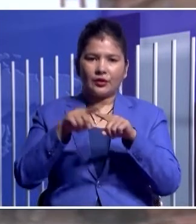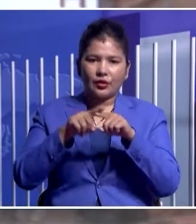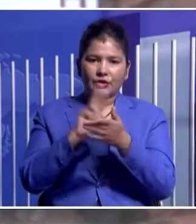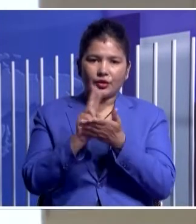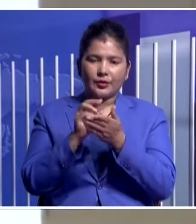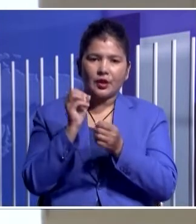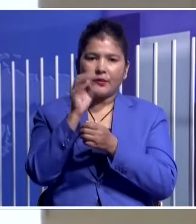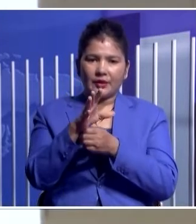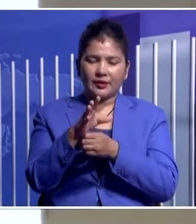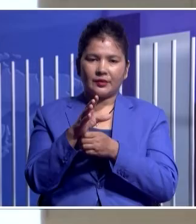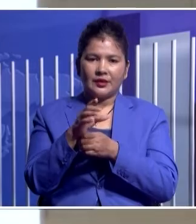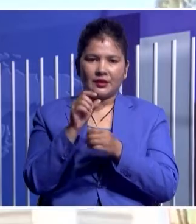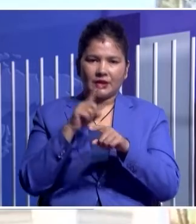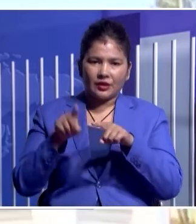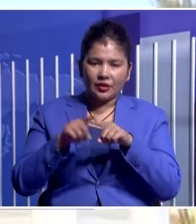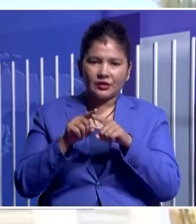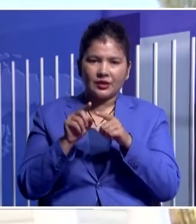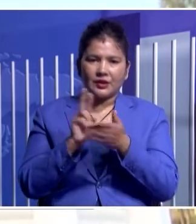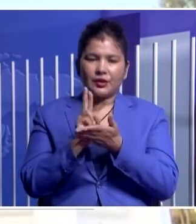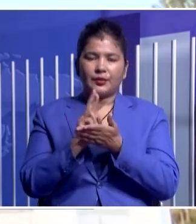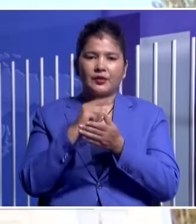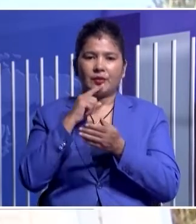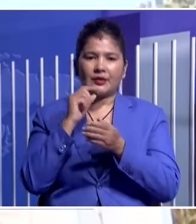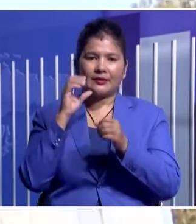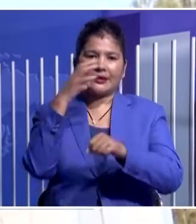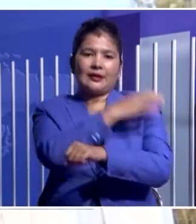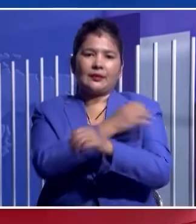विवरण पठाउन ताकेता, खर्च विवरण नपठाउनेलाई कारवाही गरिने।